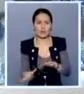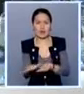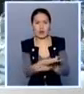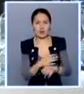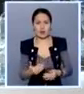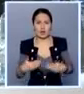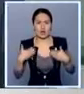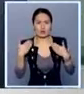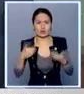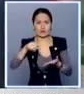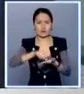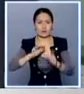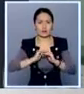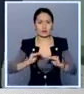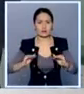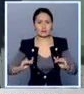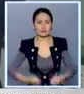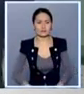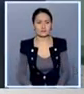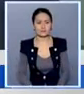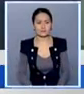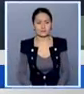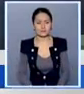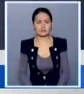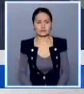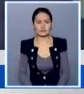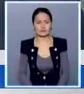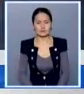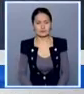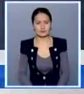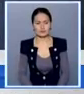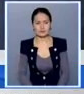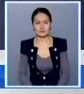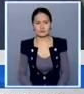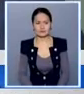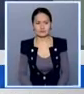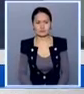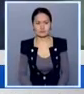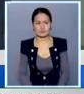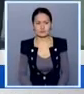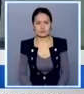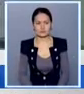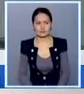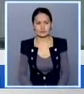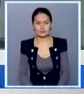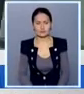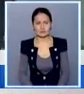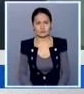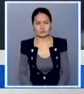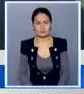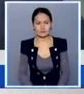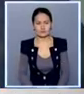көпшілікке ұсынды. Мұз кетпеген, бұт кетпеген басынан іздестірдім бейнеңді хан